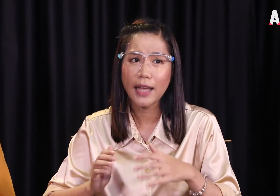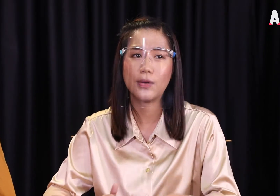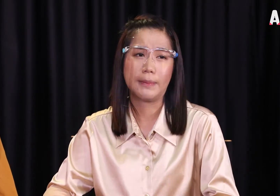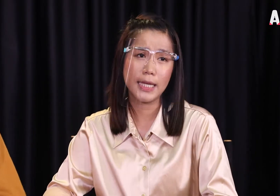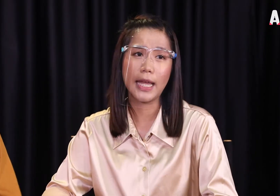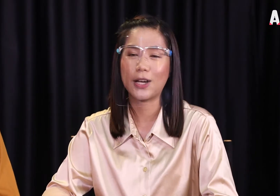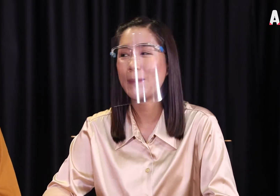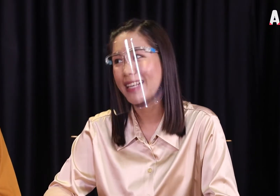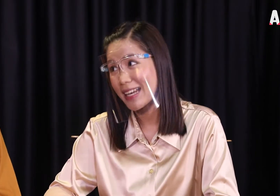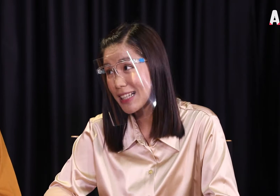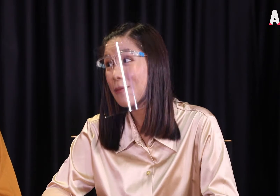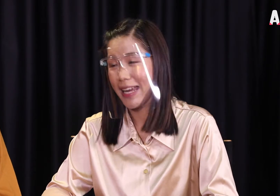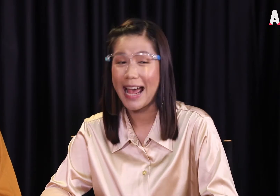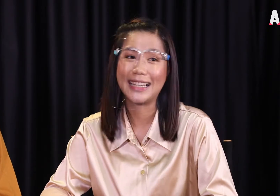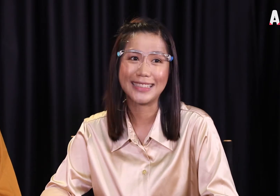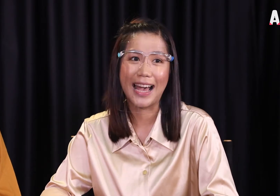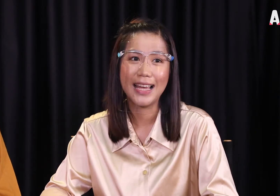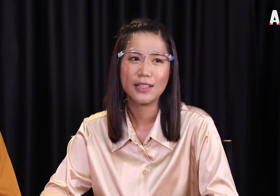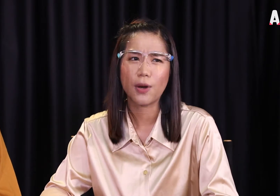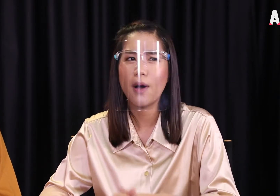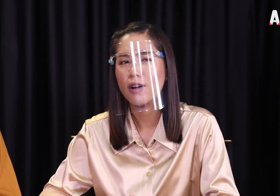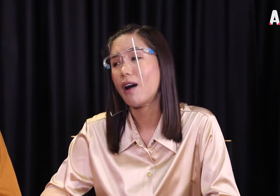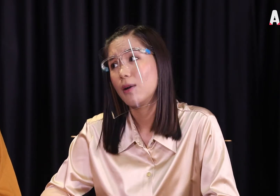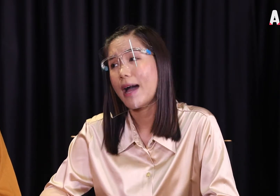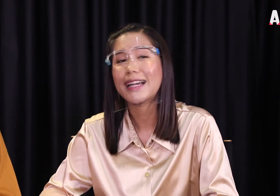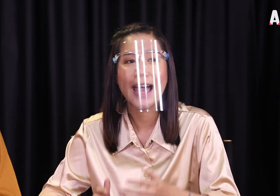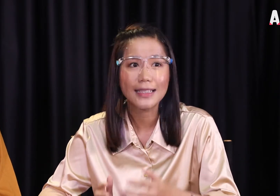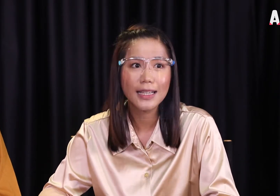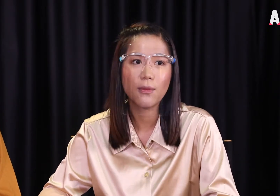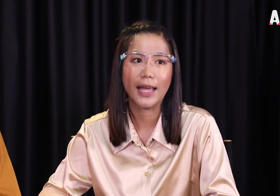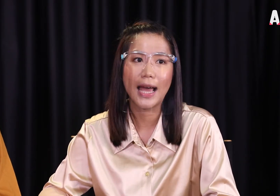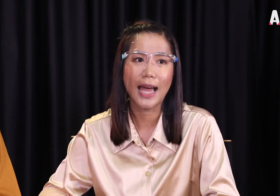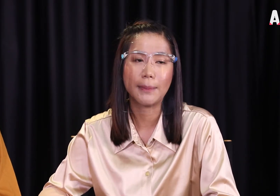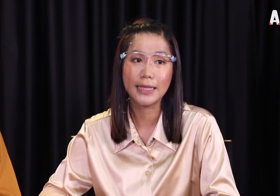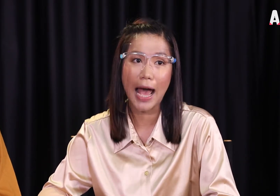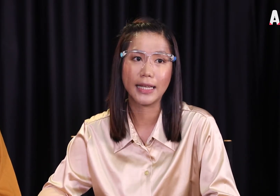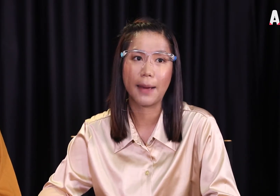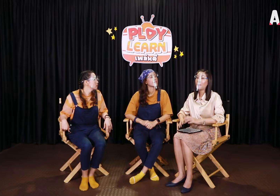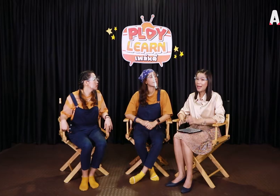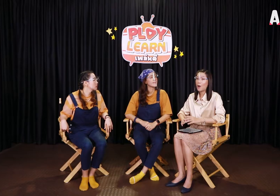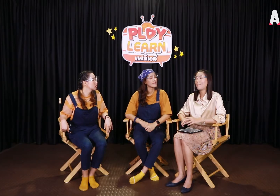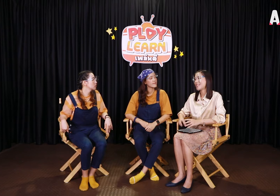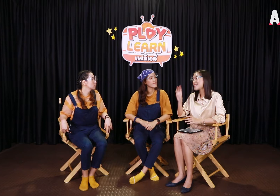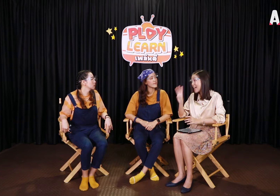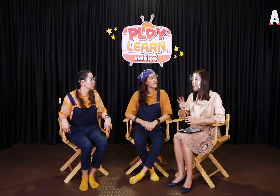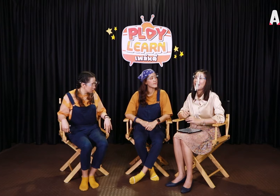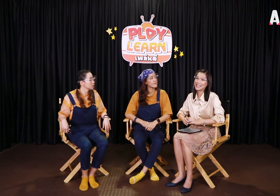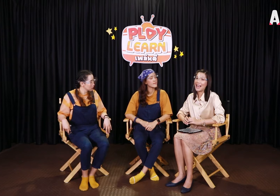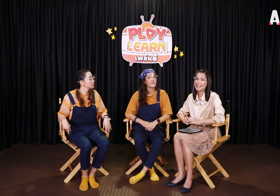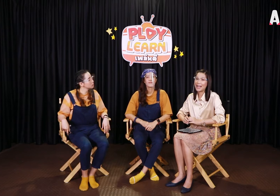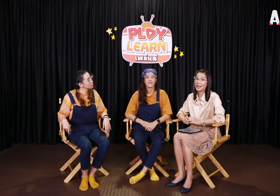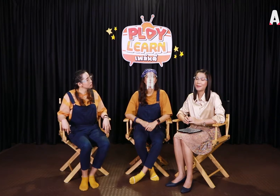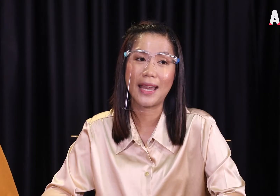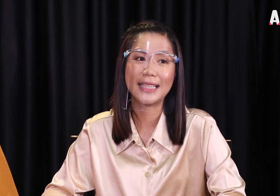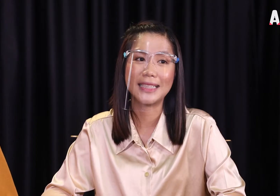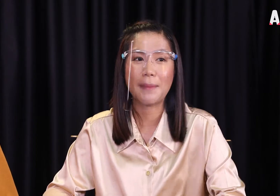แต่การอยู่กับที่เนี่ยก็เป็นการเคลื่อนไหวได้นะจ๊ะต้องบอกก่อนเลยว่าการเคลื่อนไหวร่างกายพื้นฐานเนี่ยแบ่งออกเป็น3ลักษณะ